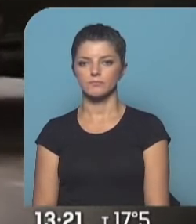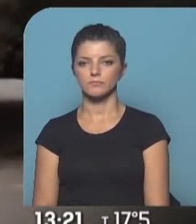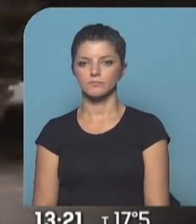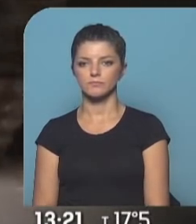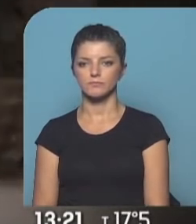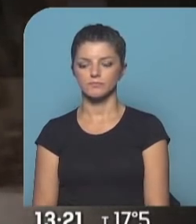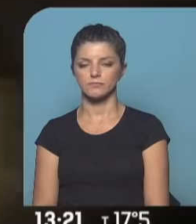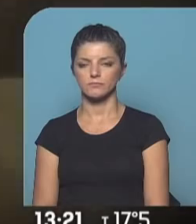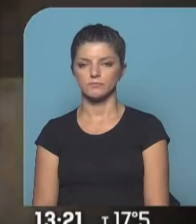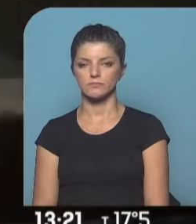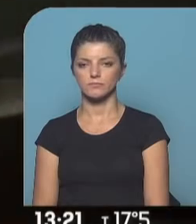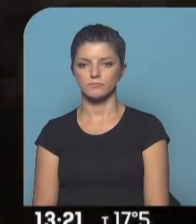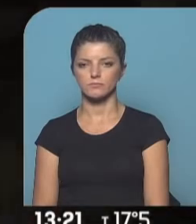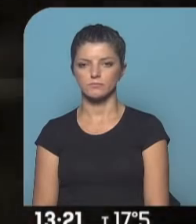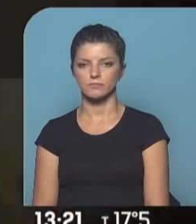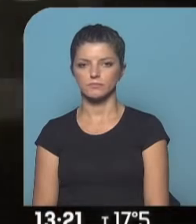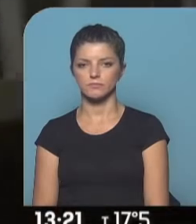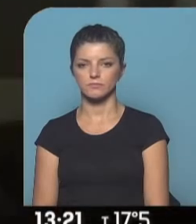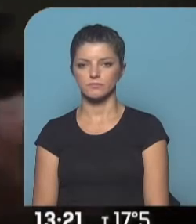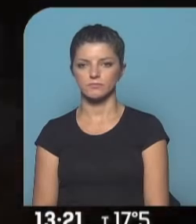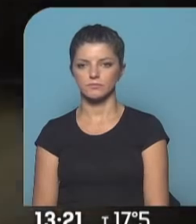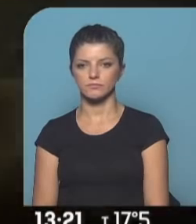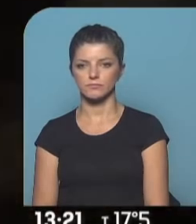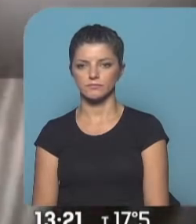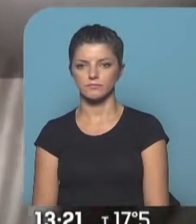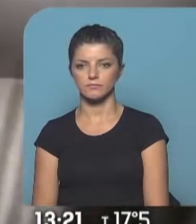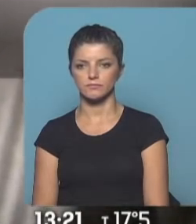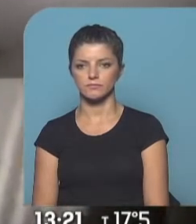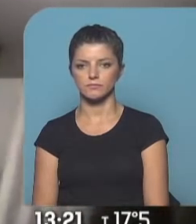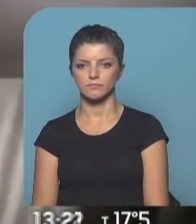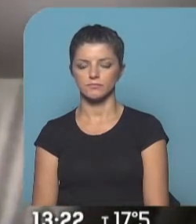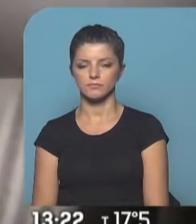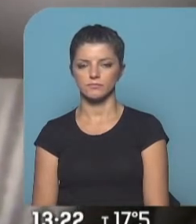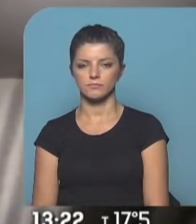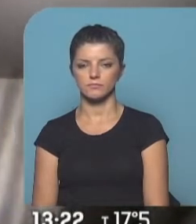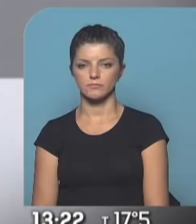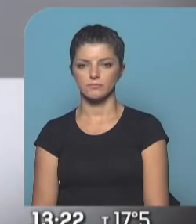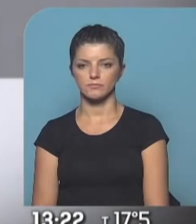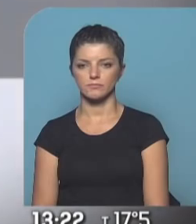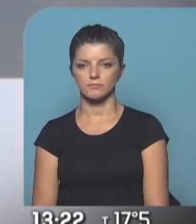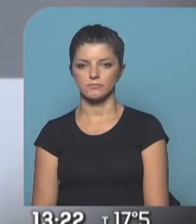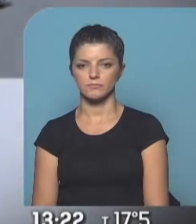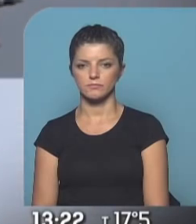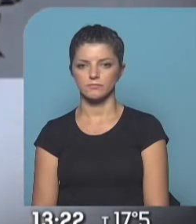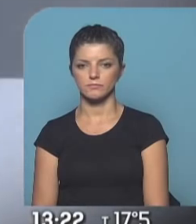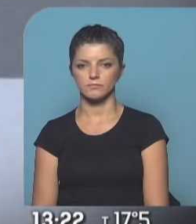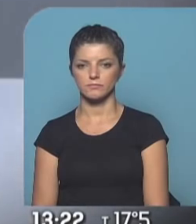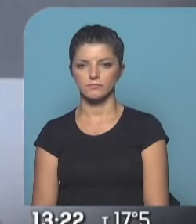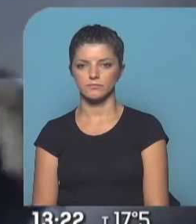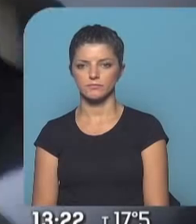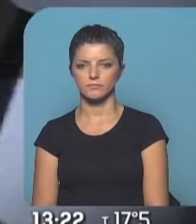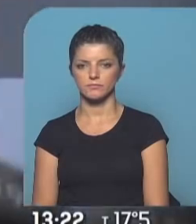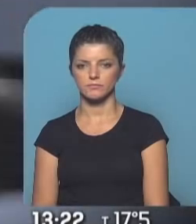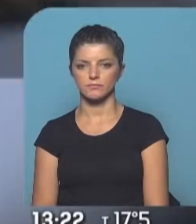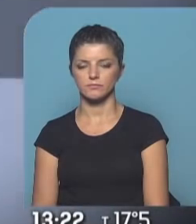буксируемой артиллерии, количество планируемых самолетов-вылетов не превышает уровень, подлежащий обязательному